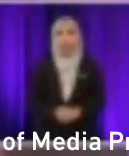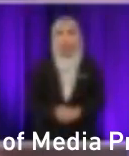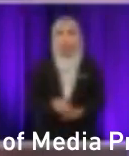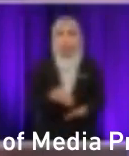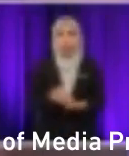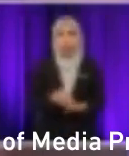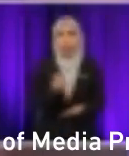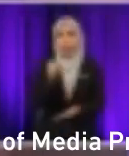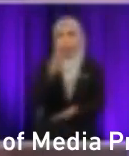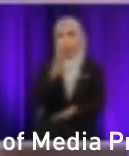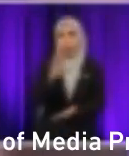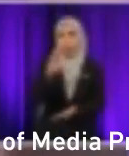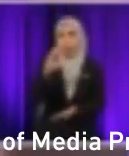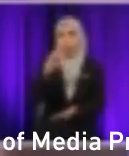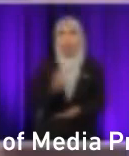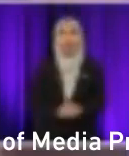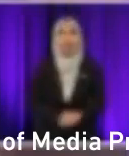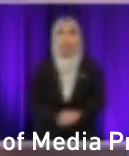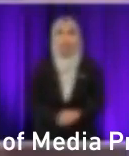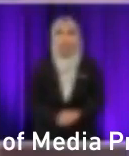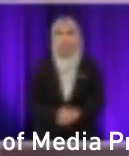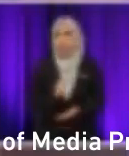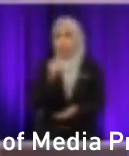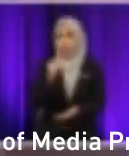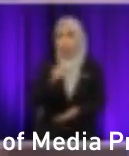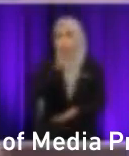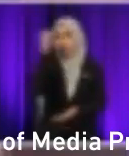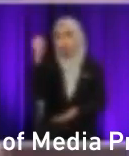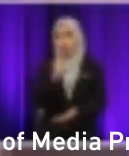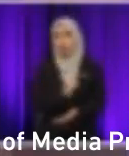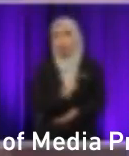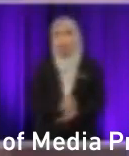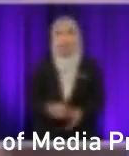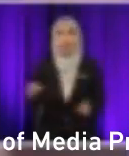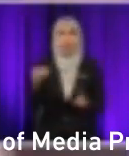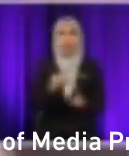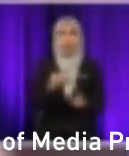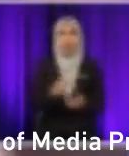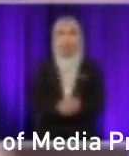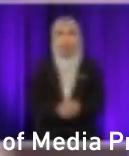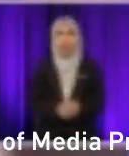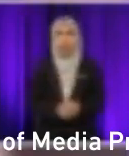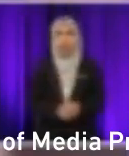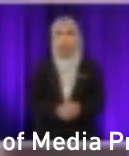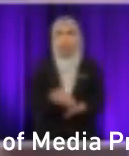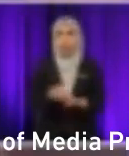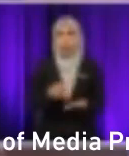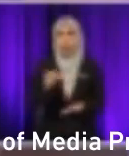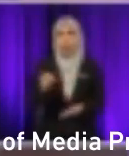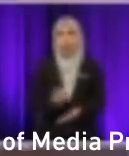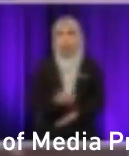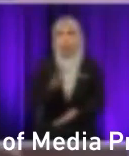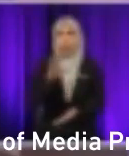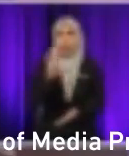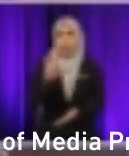juga bahagian C. Bahagian A adalah soalan objektif aneka pilihan, bahagian B soalan objektif pelbagai bentuk, dan